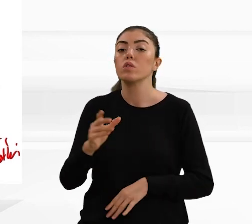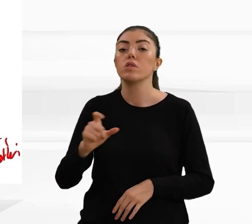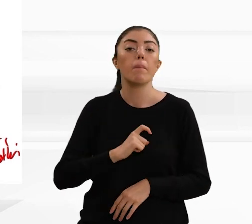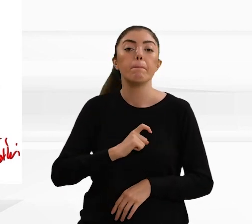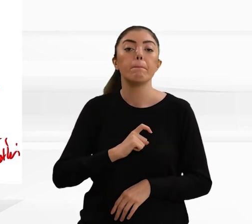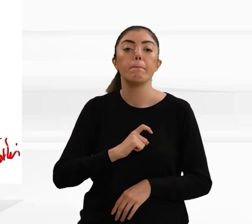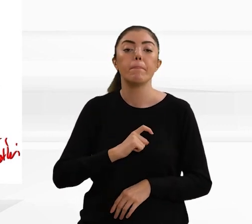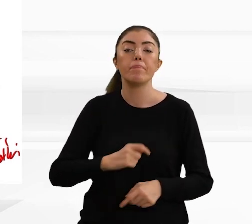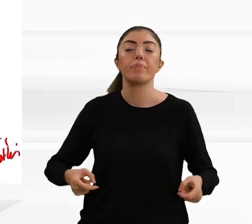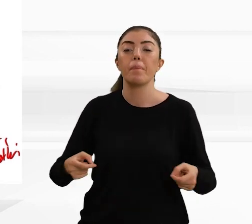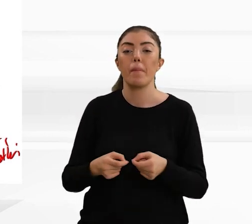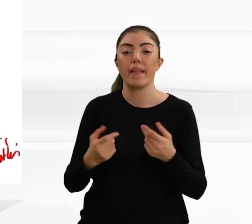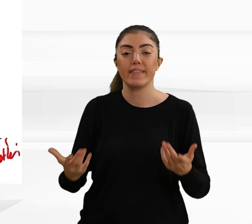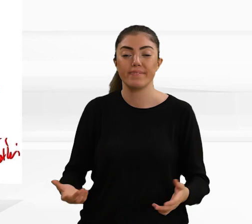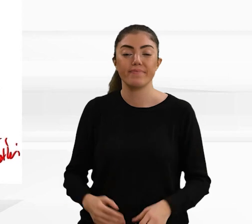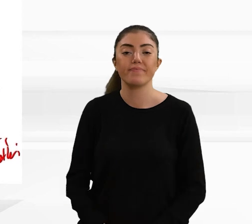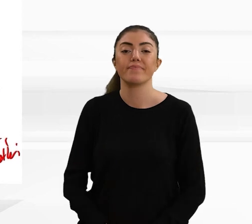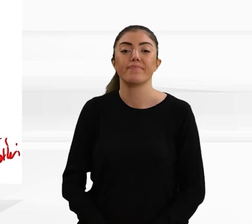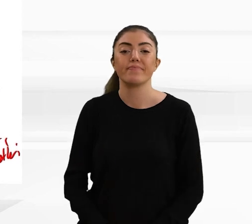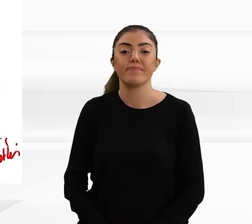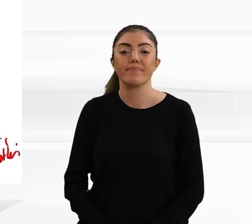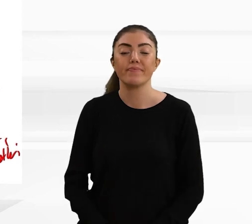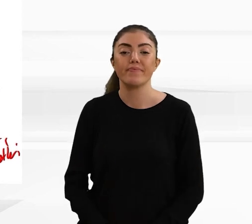cevabı B seçeneğidir